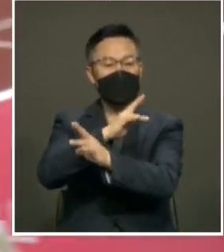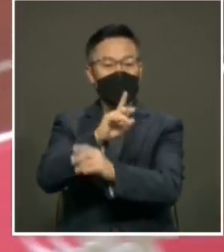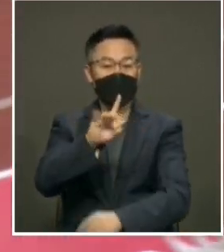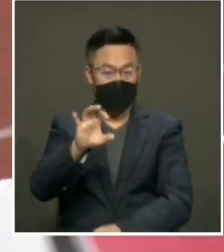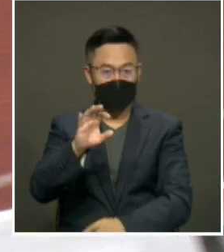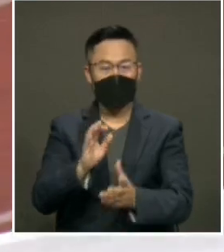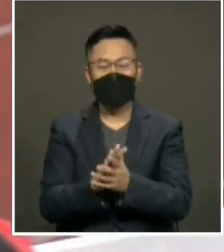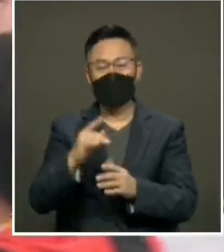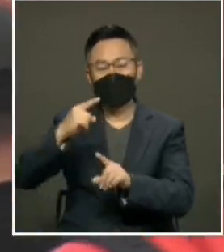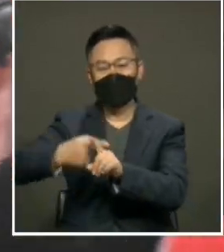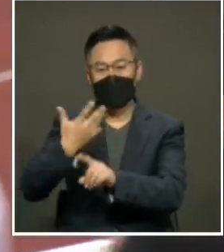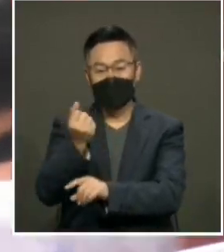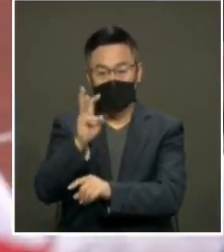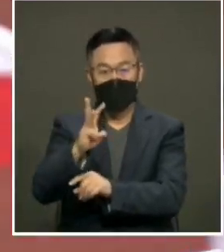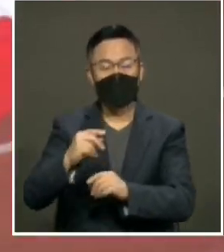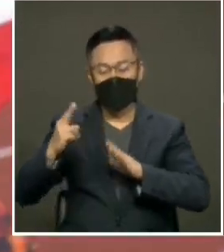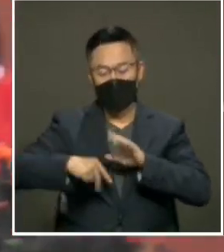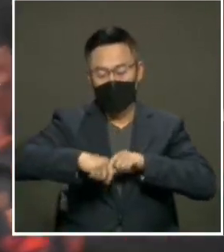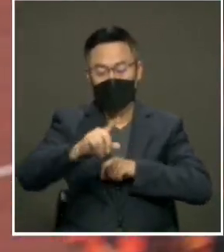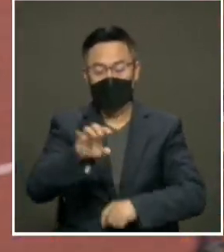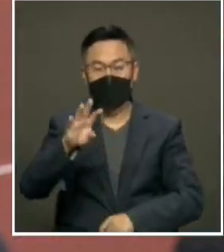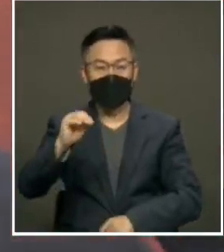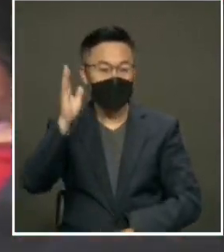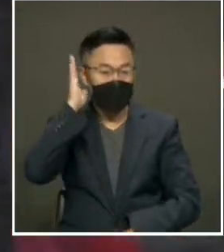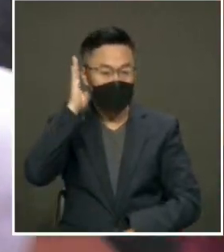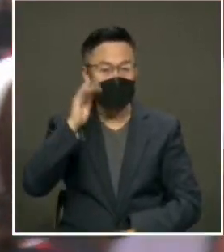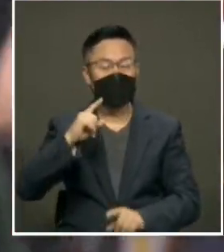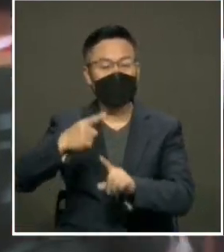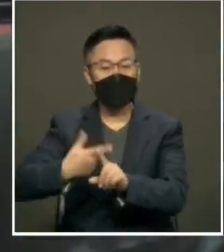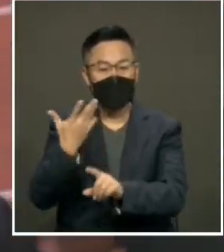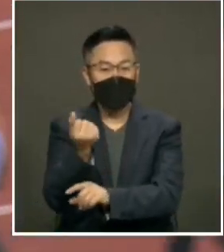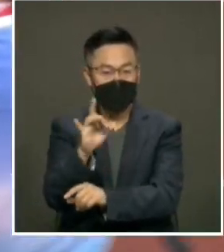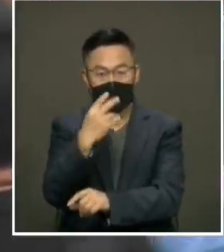พฤษภาคมก็เป็นกำลังใจให้เทพบิลคว้า3เหรียญทองมาคร